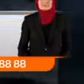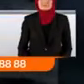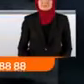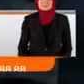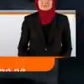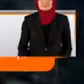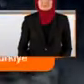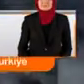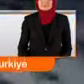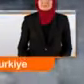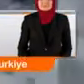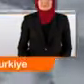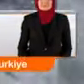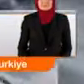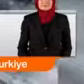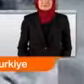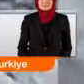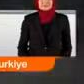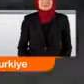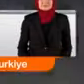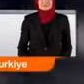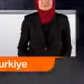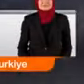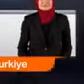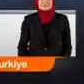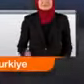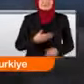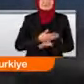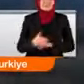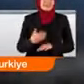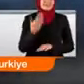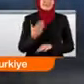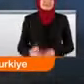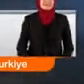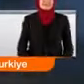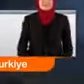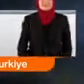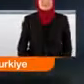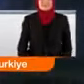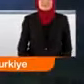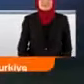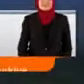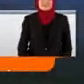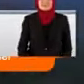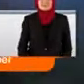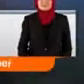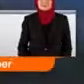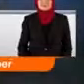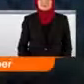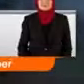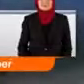abone ol Ama artık çok geçti gitti